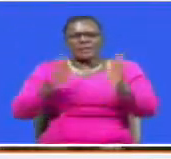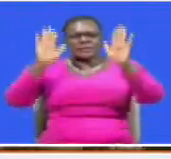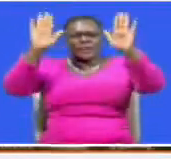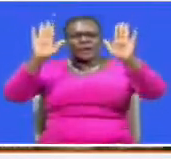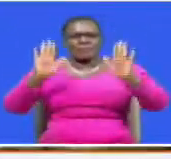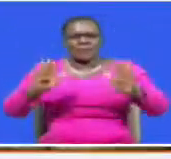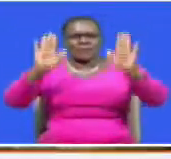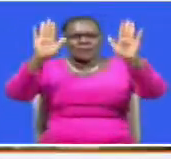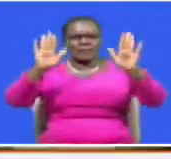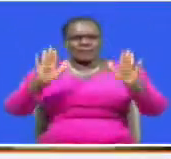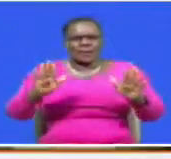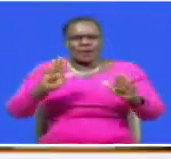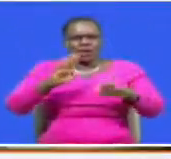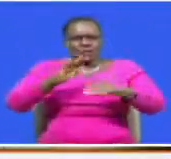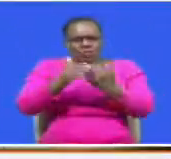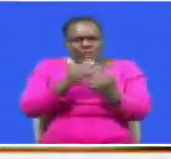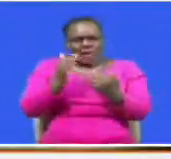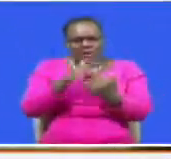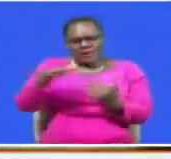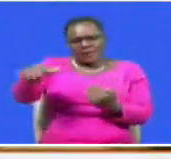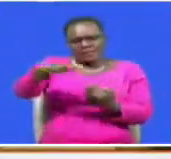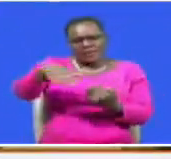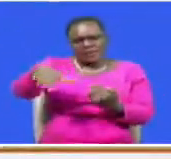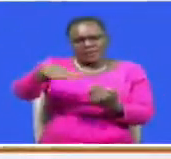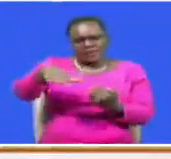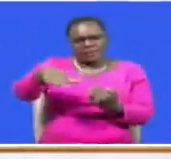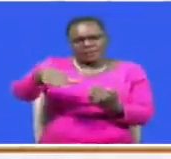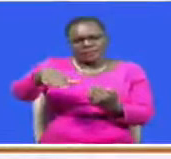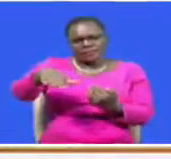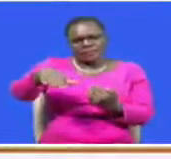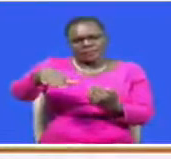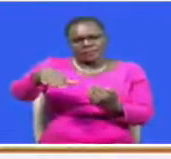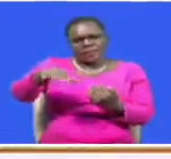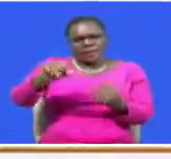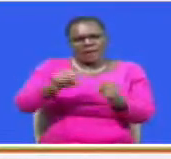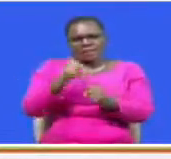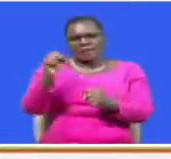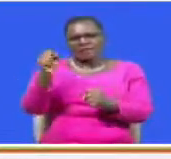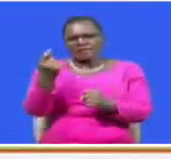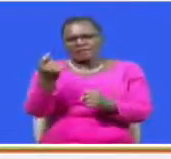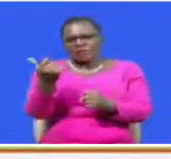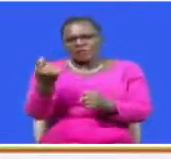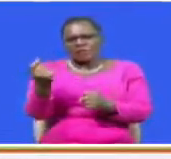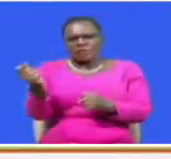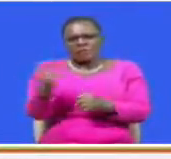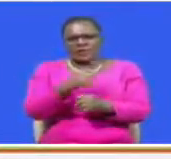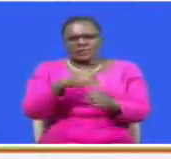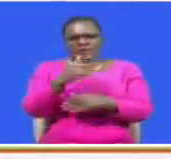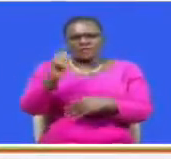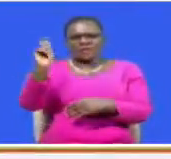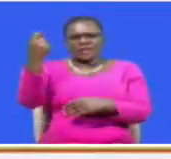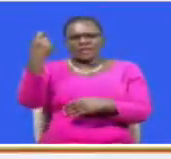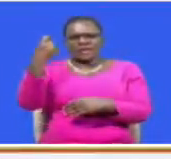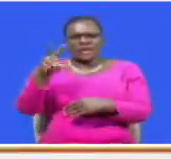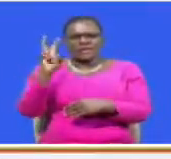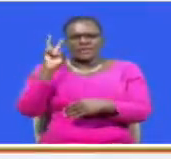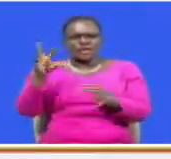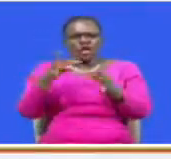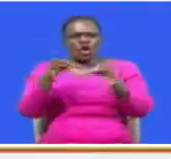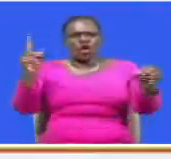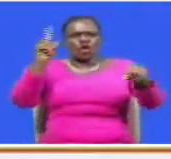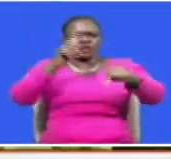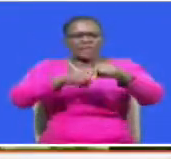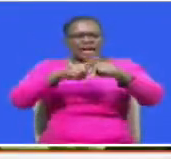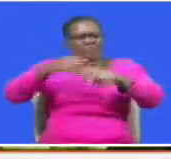ya uhamasisho kuhusu utunzaji wa mazingira na vyanzo vya maji imejiri miezi michache tu baada ya taifa la Kenya kushuhudia kipindi kirefu